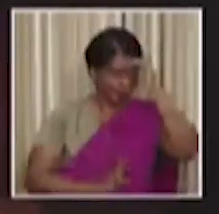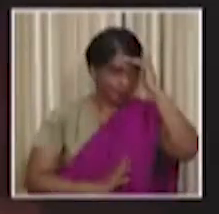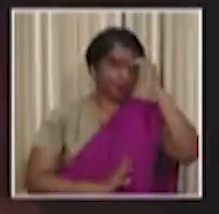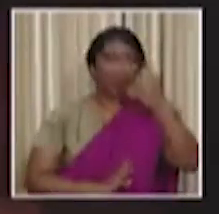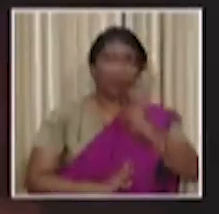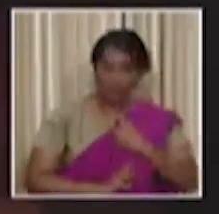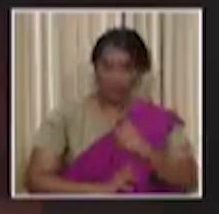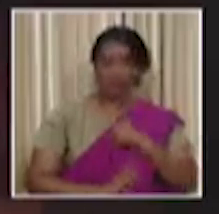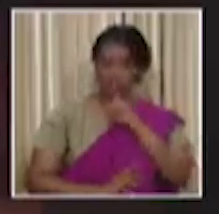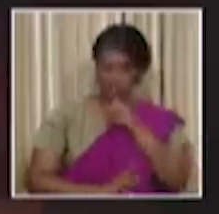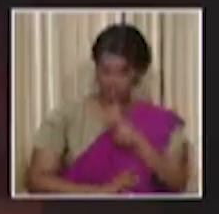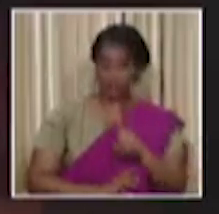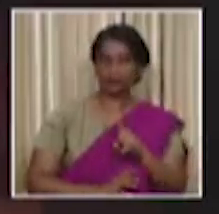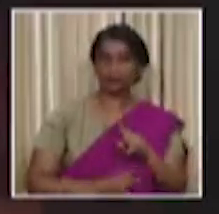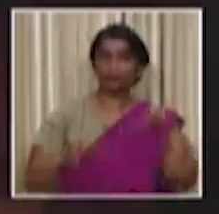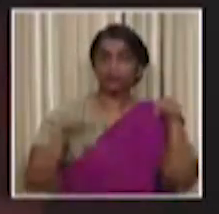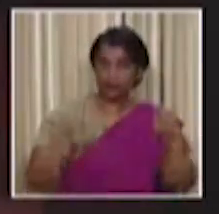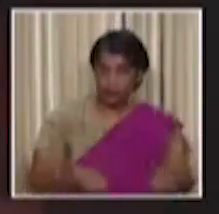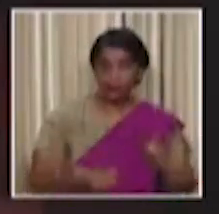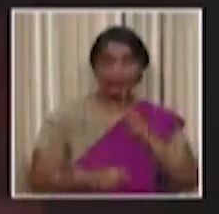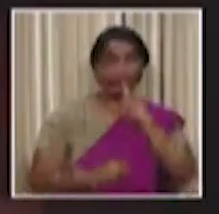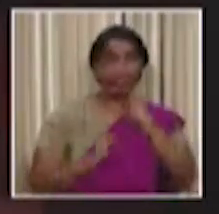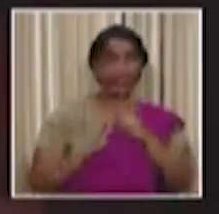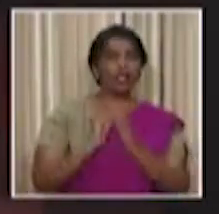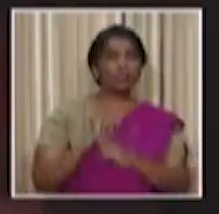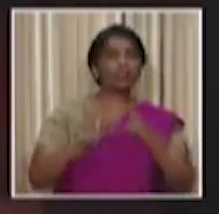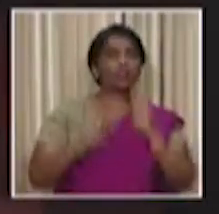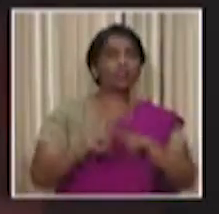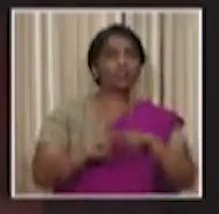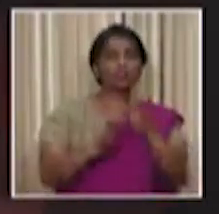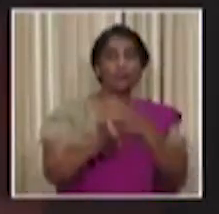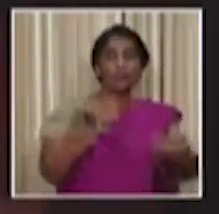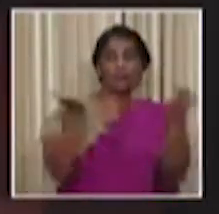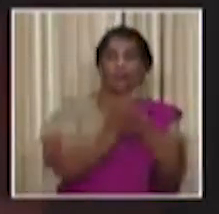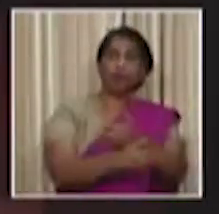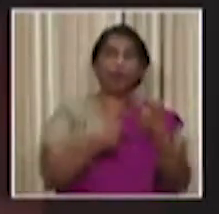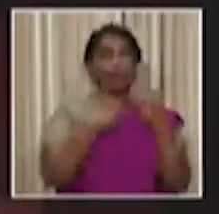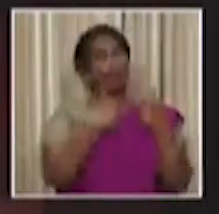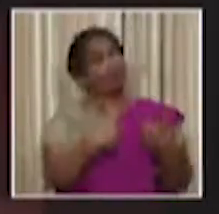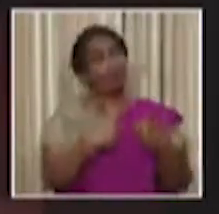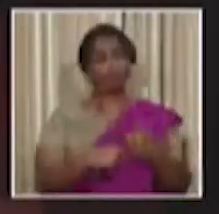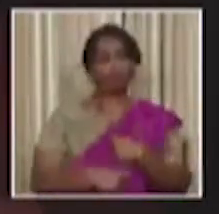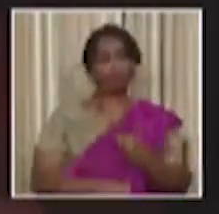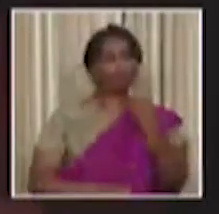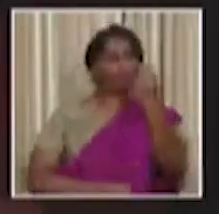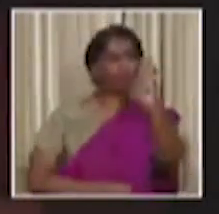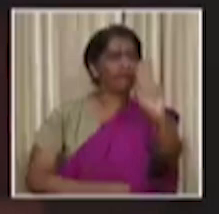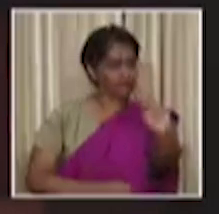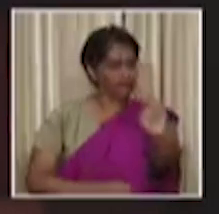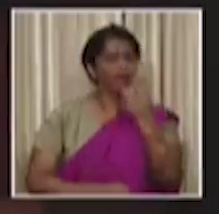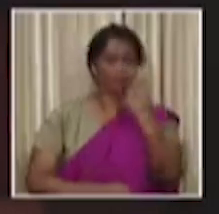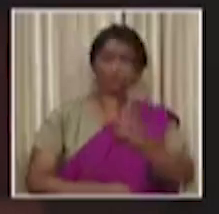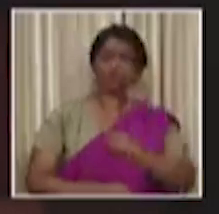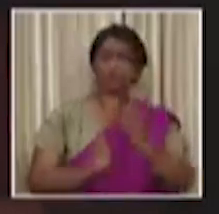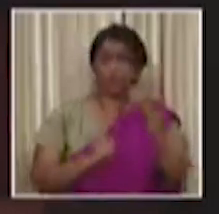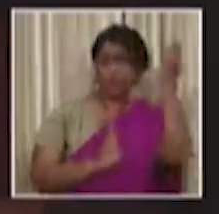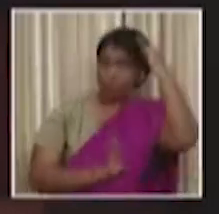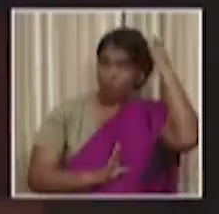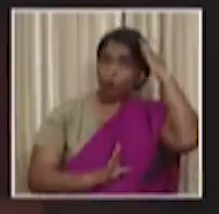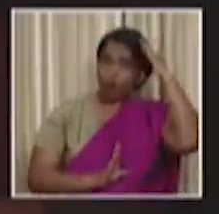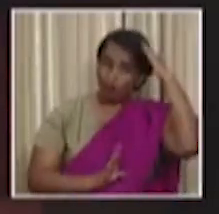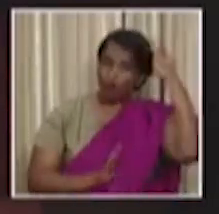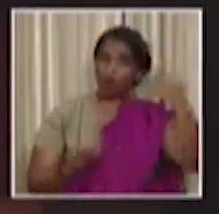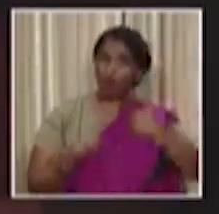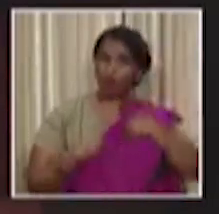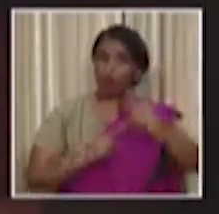ගරු කතානායකතුමා, මම එකක් කියන්නම්. දැන් කියනවා IMF agreement එක හොඳයි කියලා. මට කියන්න 2020 මුල් කාර්තුවේ